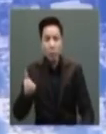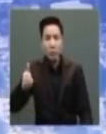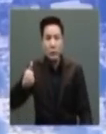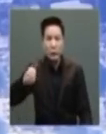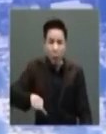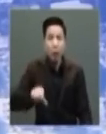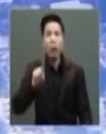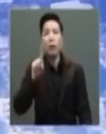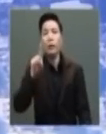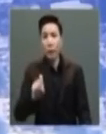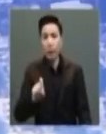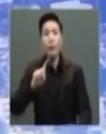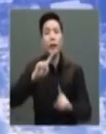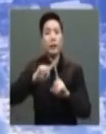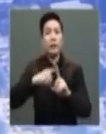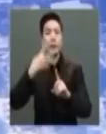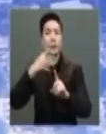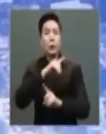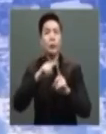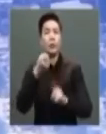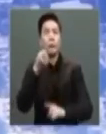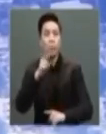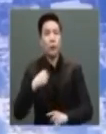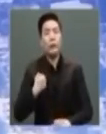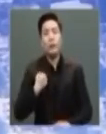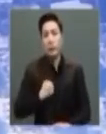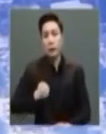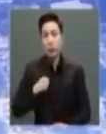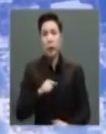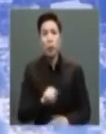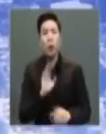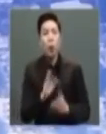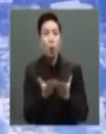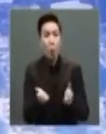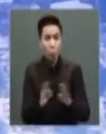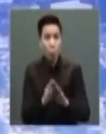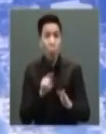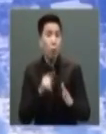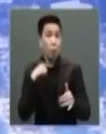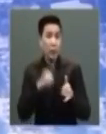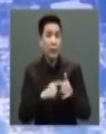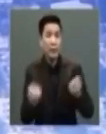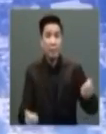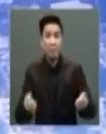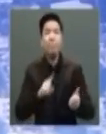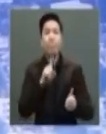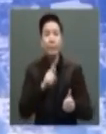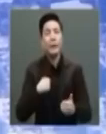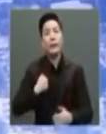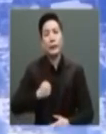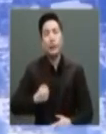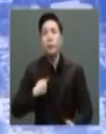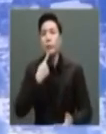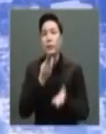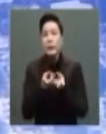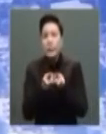รวจนะคะที่โรงพยาบาลแห่งหนึ่งในจังหวัดสมุทรปราการแล้วก็ได้มีการกลับมาปฏิบัติงานต่อในวันที่3เมษายนที่ผ่